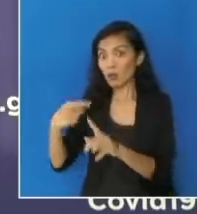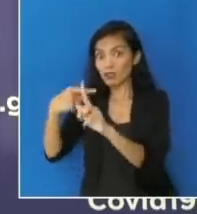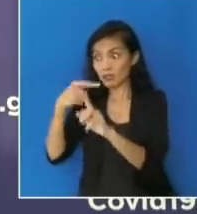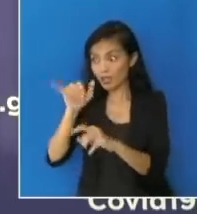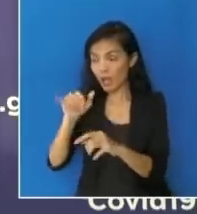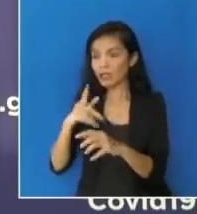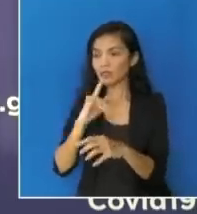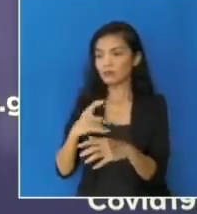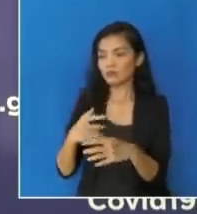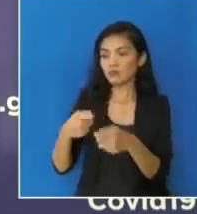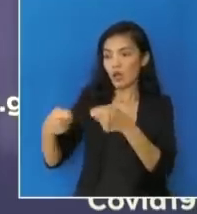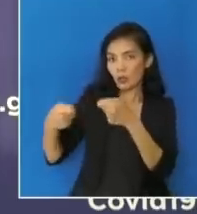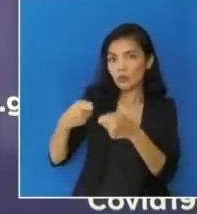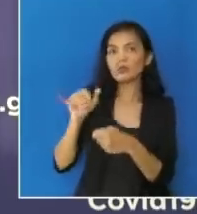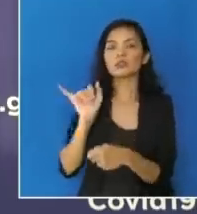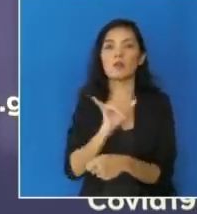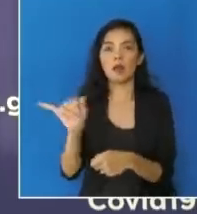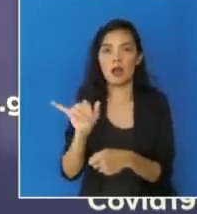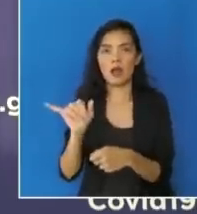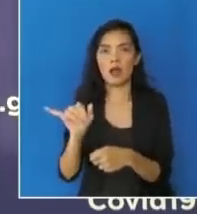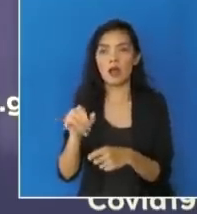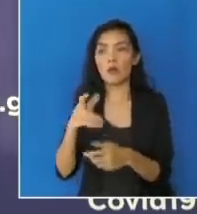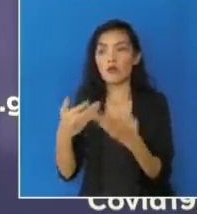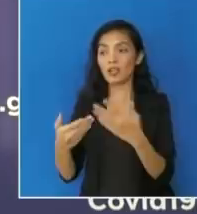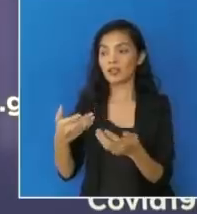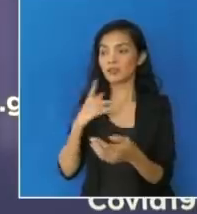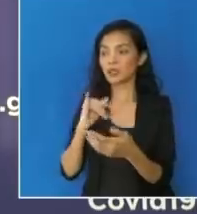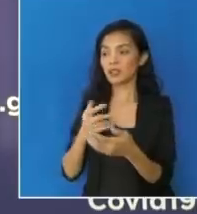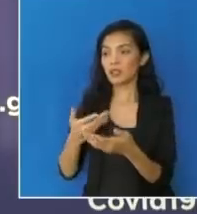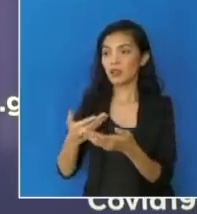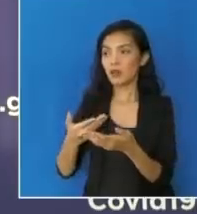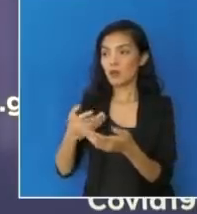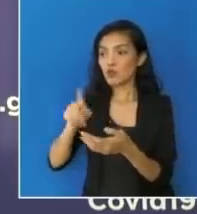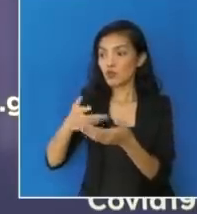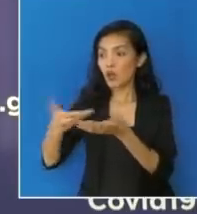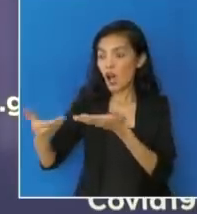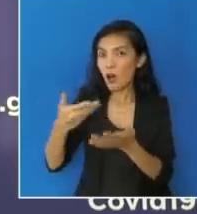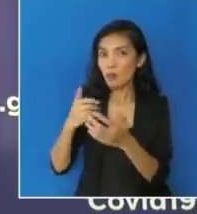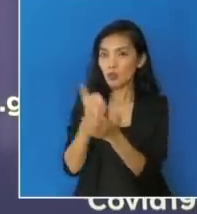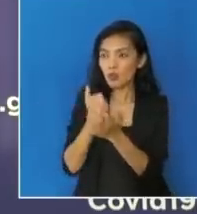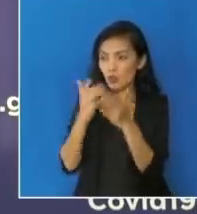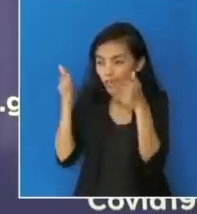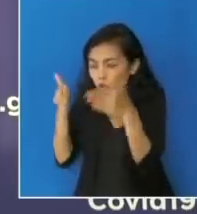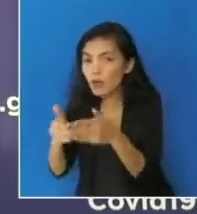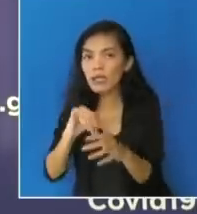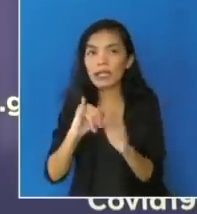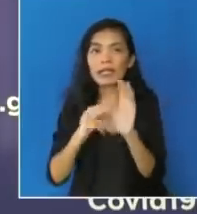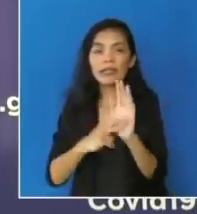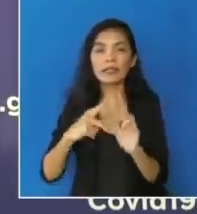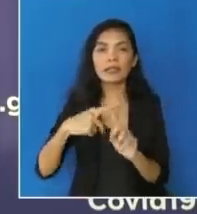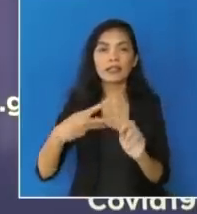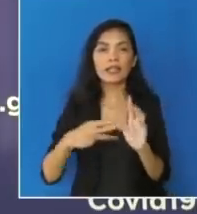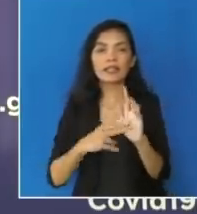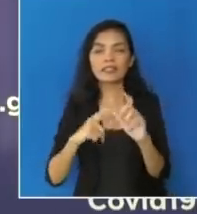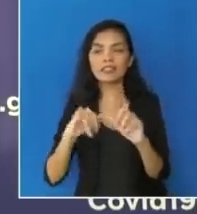positif dengan kebutuhan layanan rawatan yang tidak intensif. Artinya